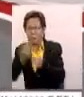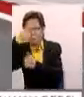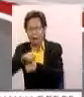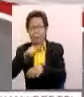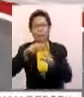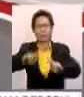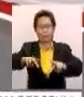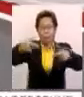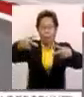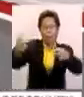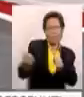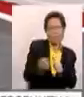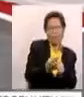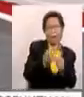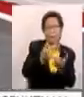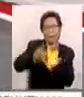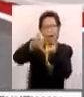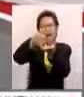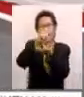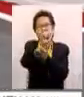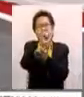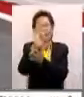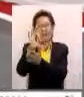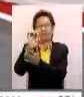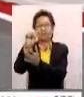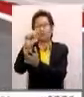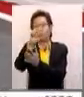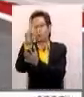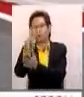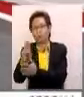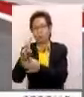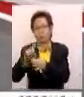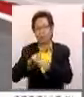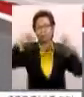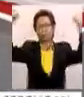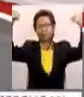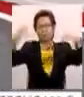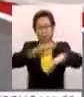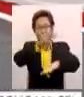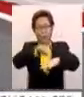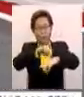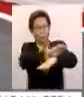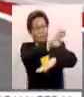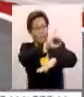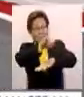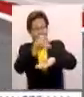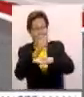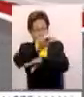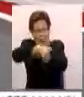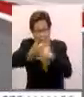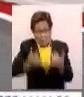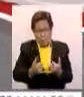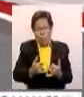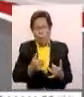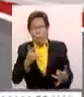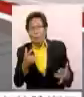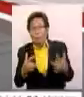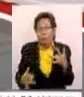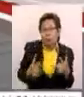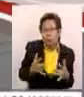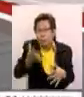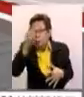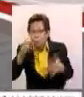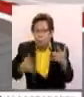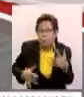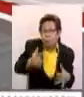pertama Piala EFF Suzuki 2018 di Stadium Nasional Bukit Jalil malam ini. Dan untuk berkongsi debaran sebelum sepak